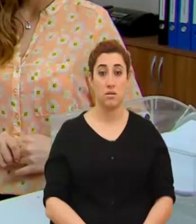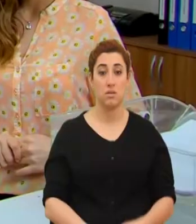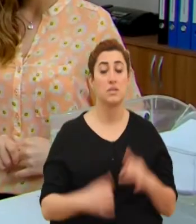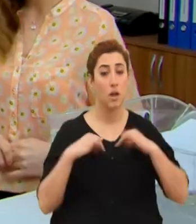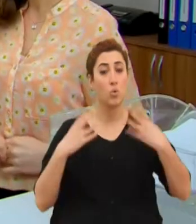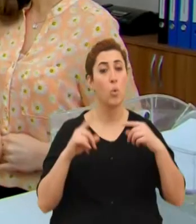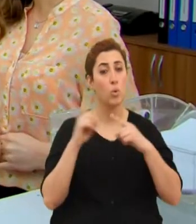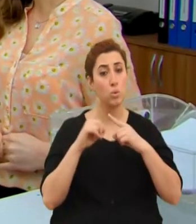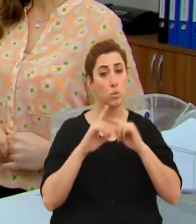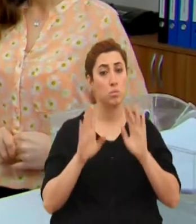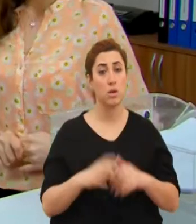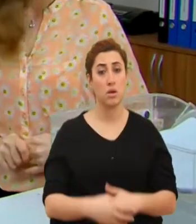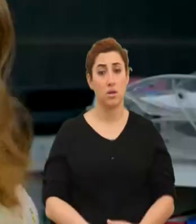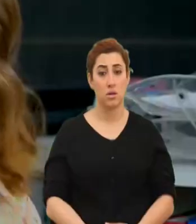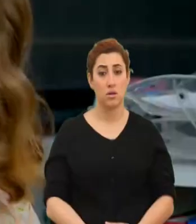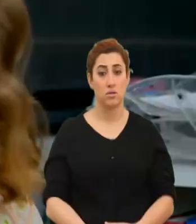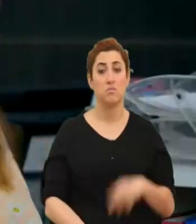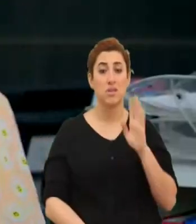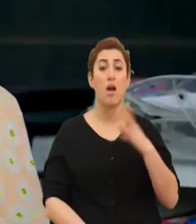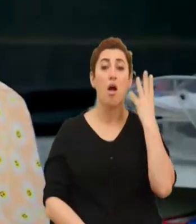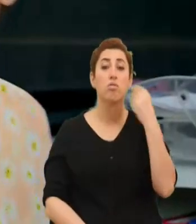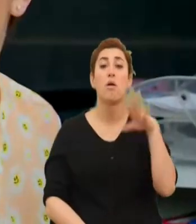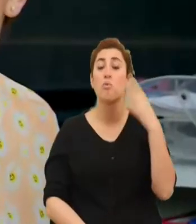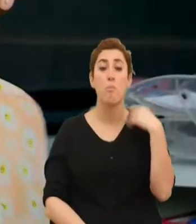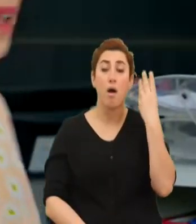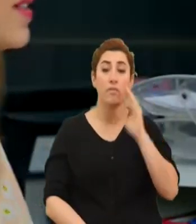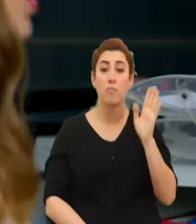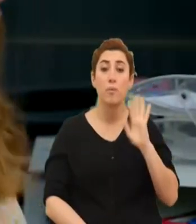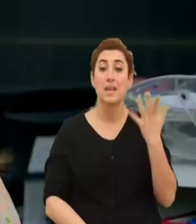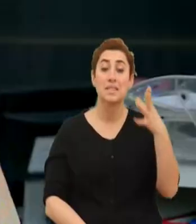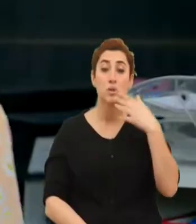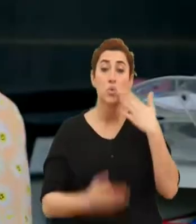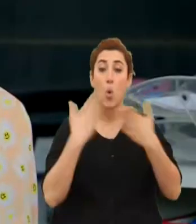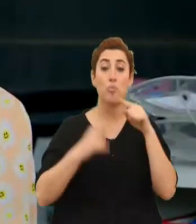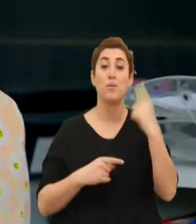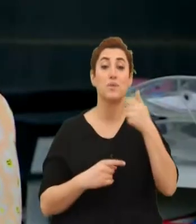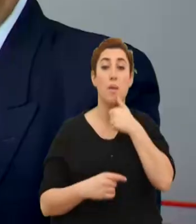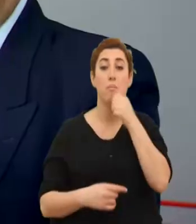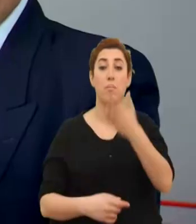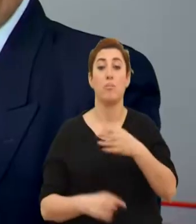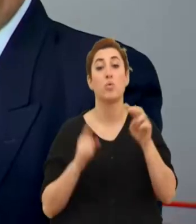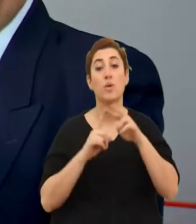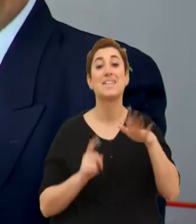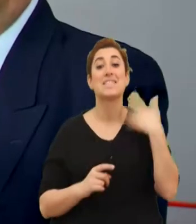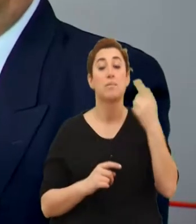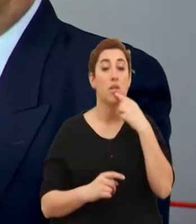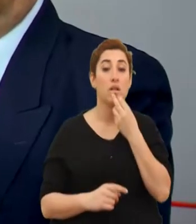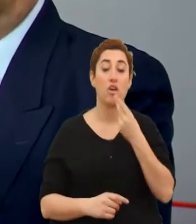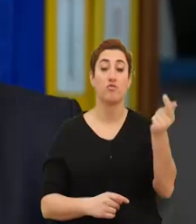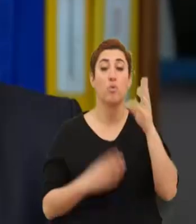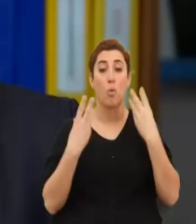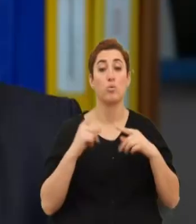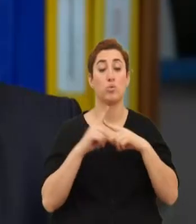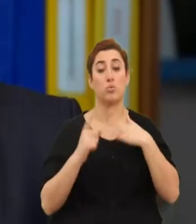Sakin ol Tuğbacığım. Ya anlamıyorum ya. Anlayamıyorum. Ya nasıl söyler böyle bir şeyi babama? Nurhan istemeden ağzından